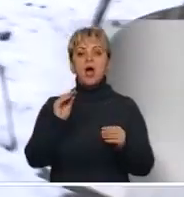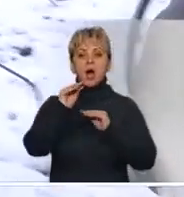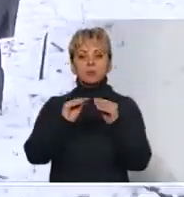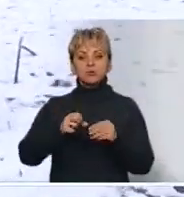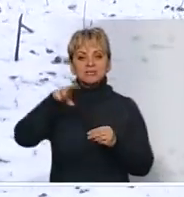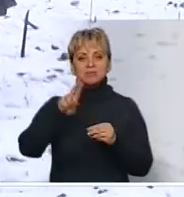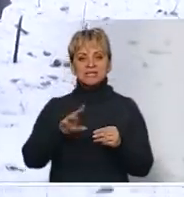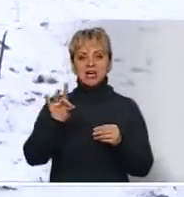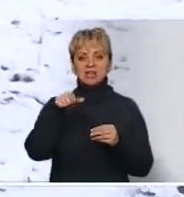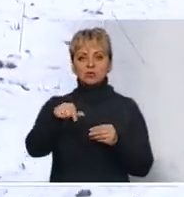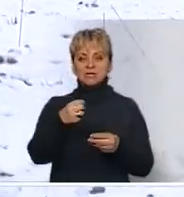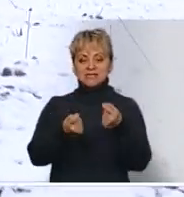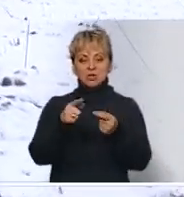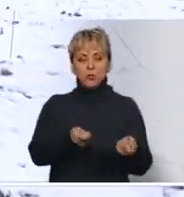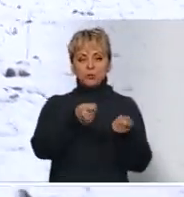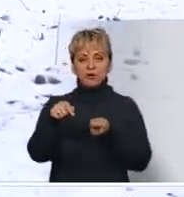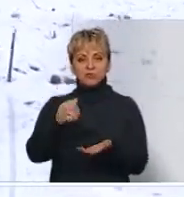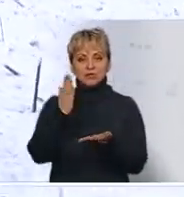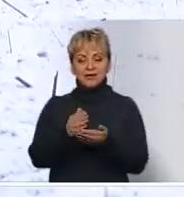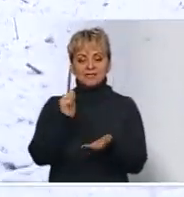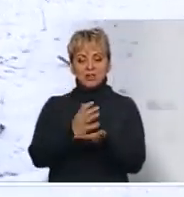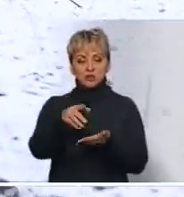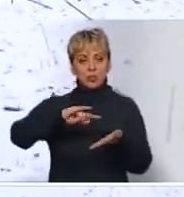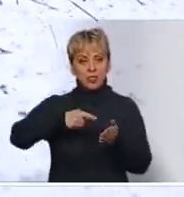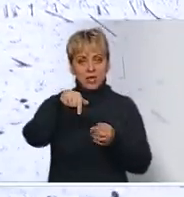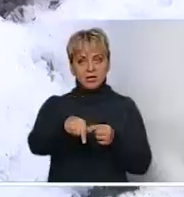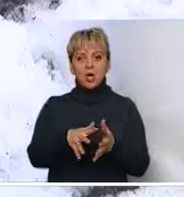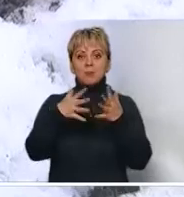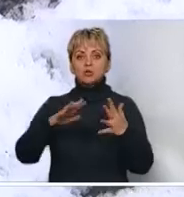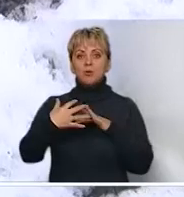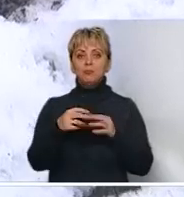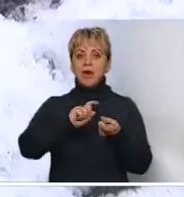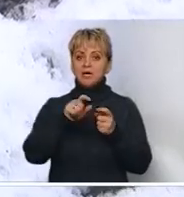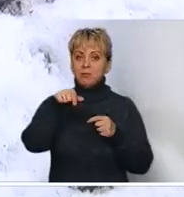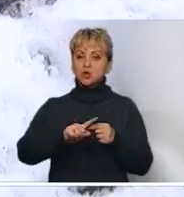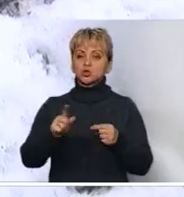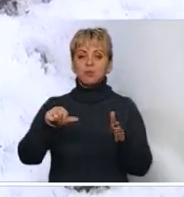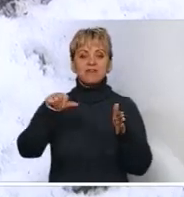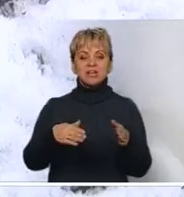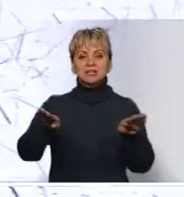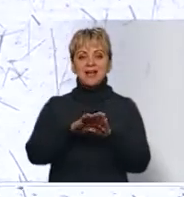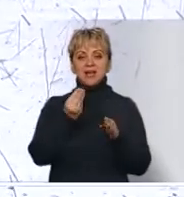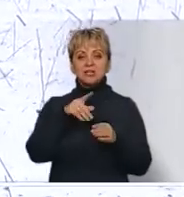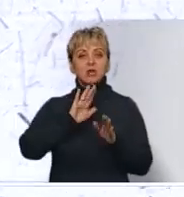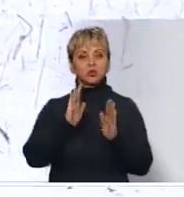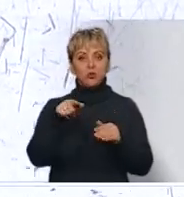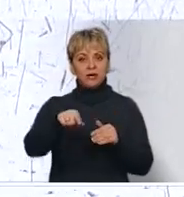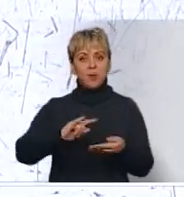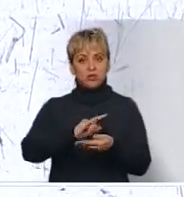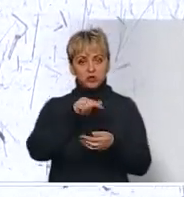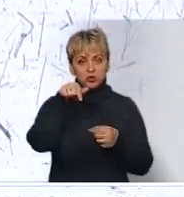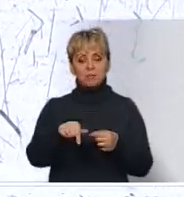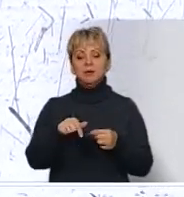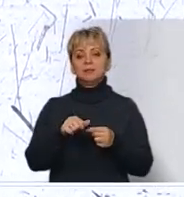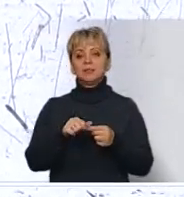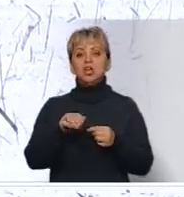потомство. Обработанное специальным раствором зерно доставляют прямо к норе. Особый агрономический метод борьбы. Чтобы вред такая еда принесла